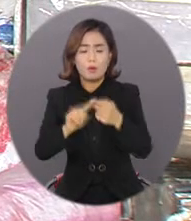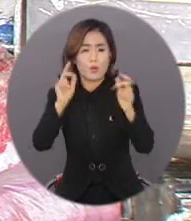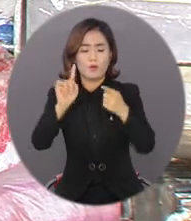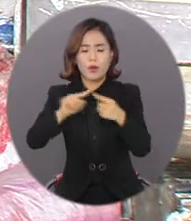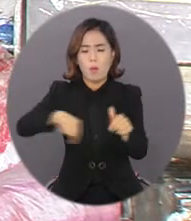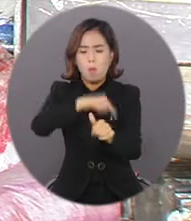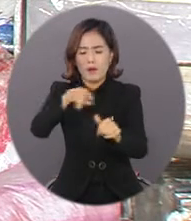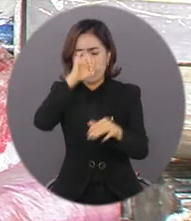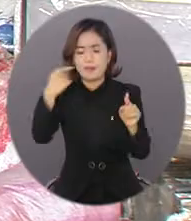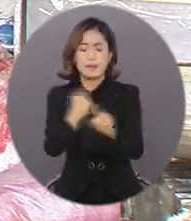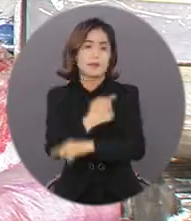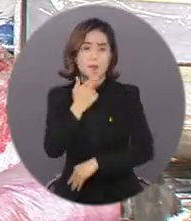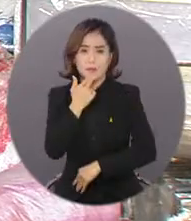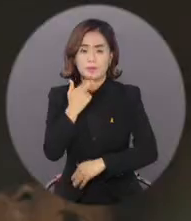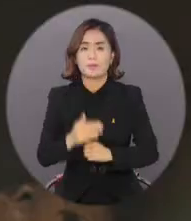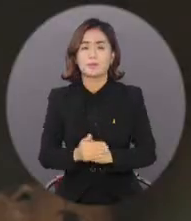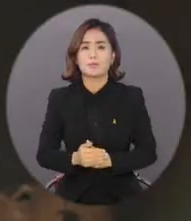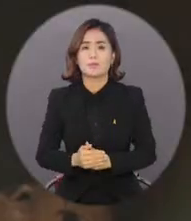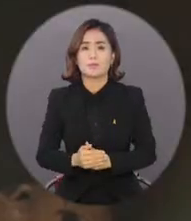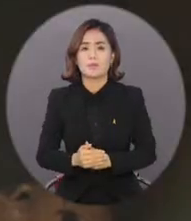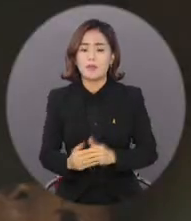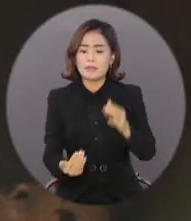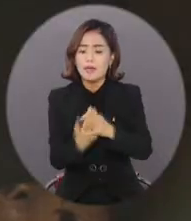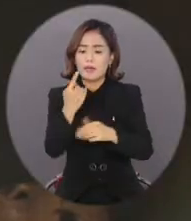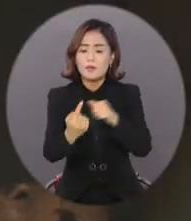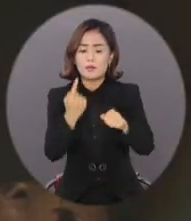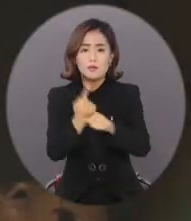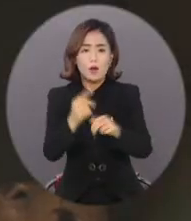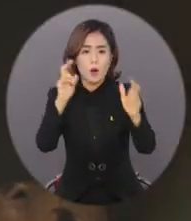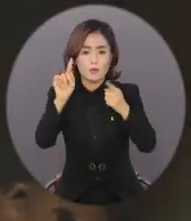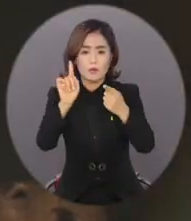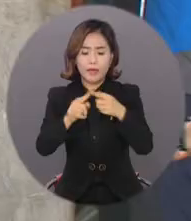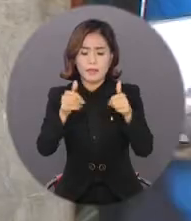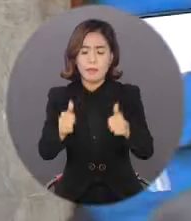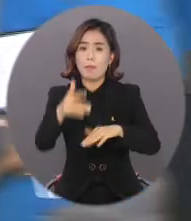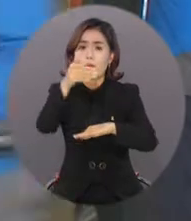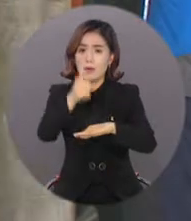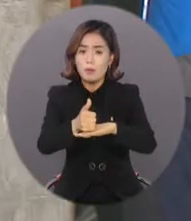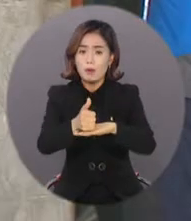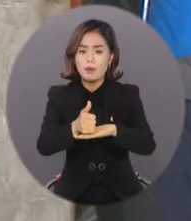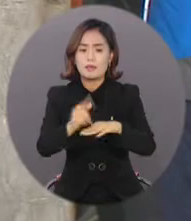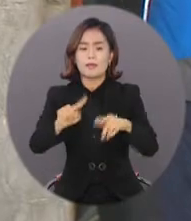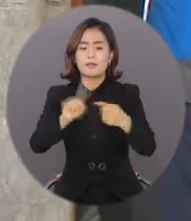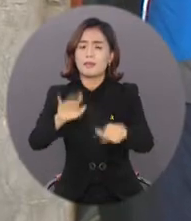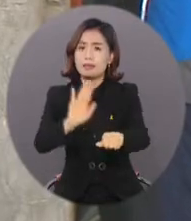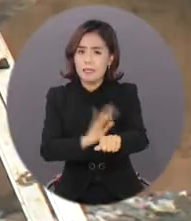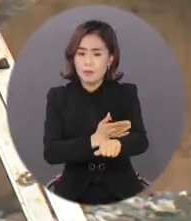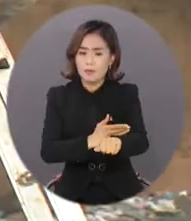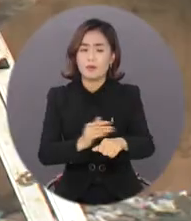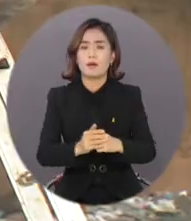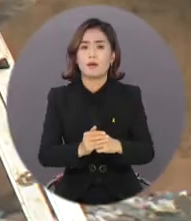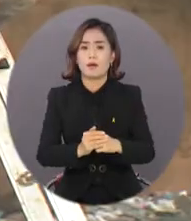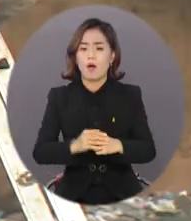작업 환경을 전혀 개선하지 않았습니다. 사고 1년 뒤에 열린 업체 대표에 대한 재판에서 법원은 이 같은 허술한